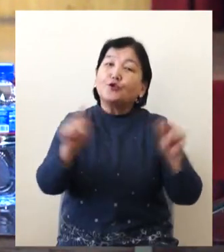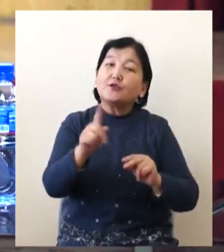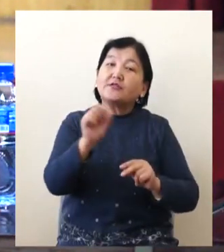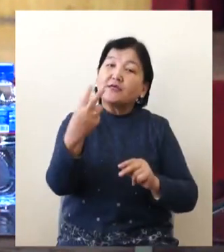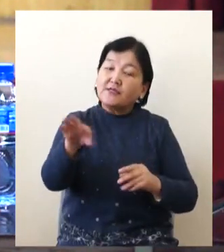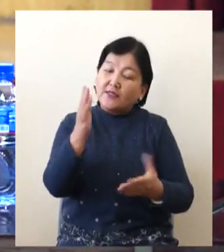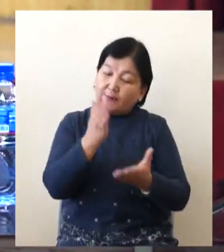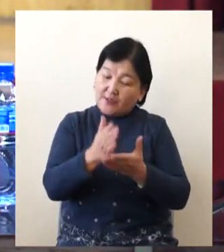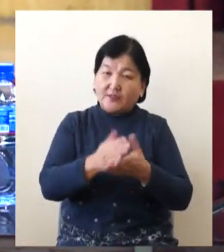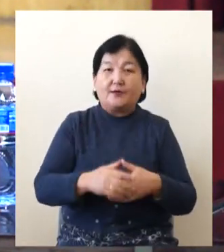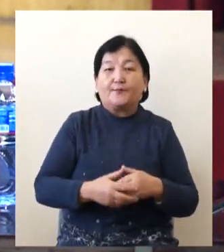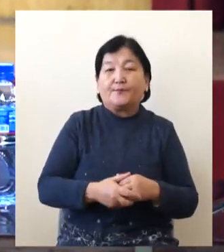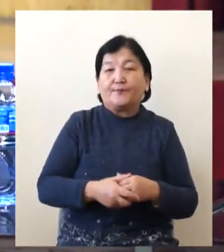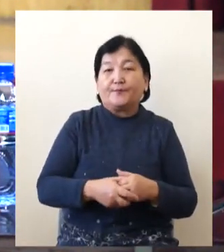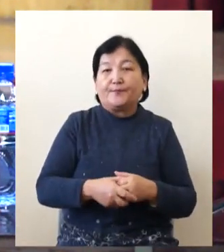юм байсан.